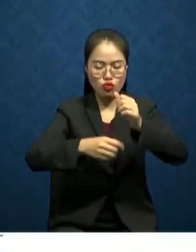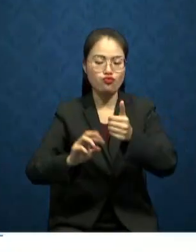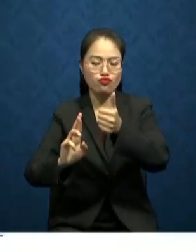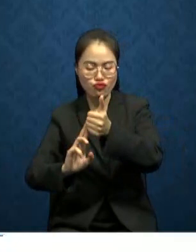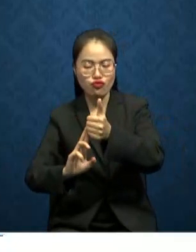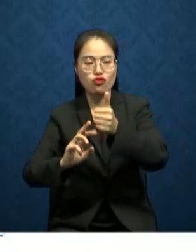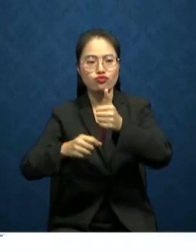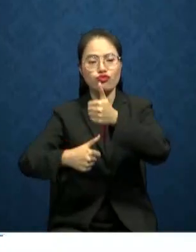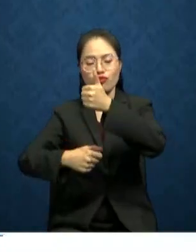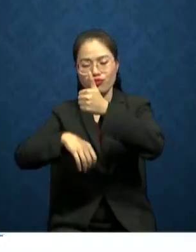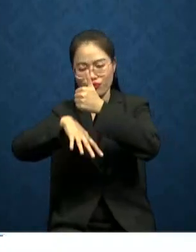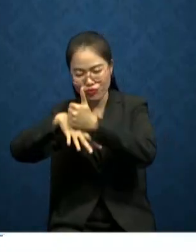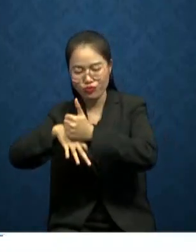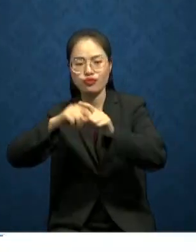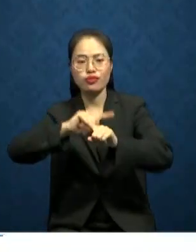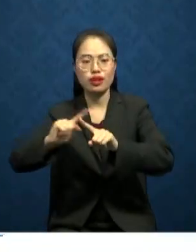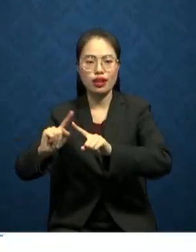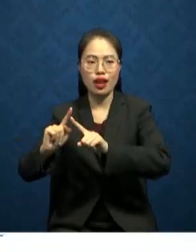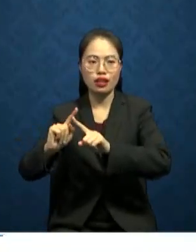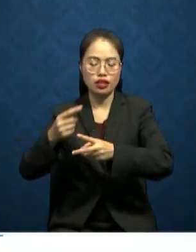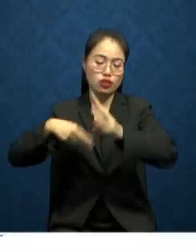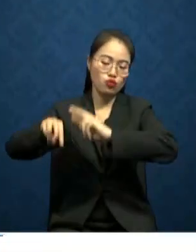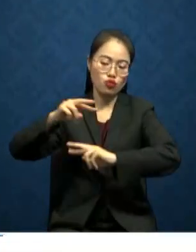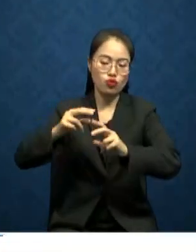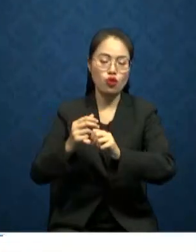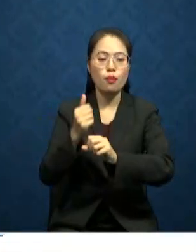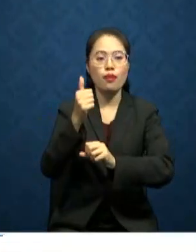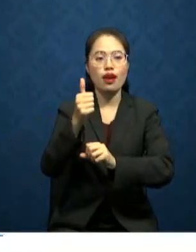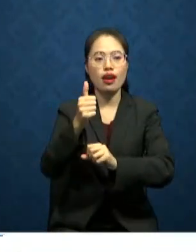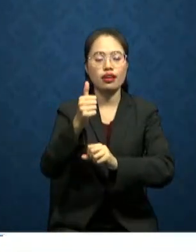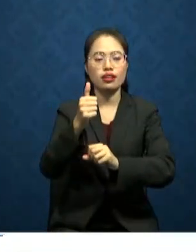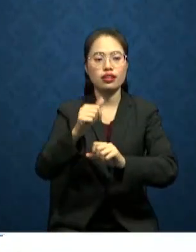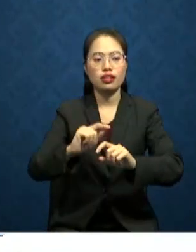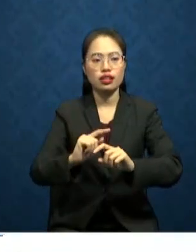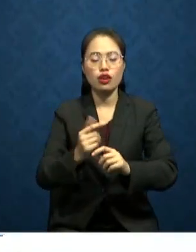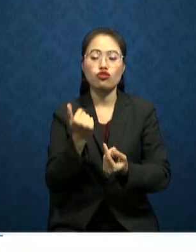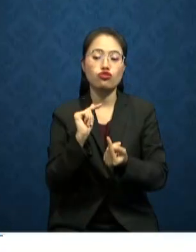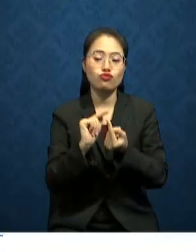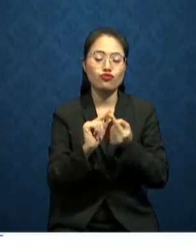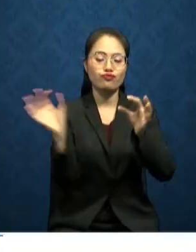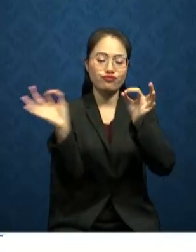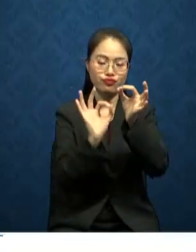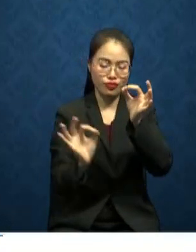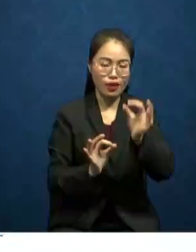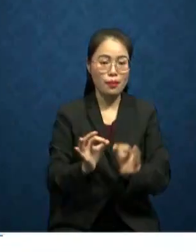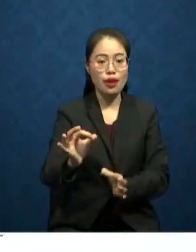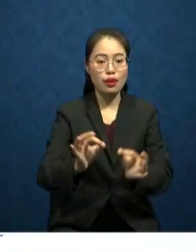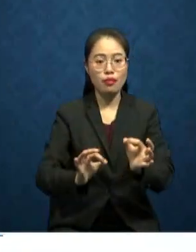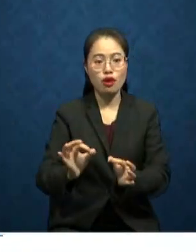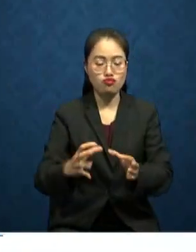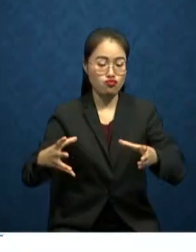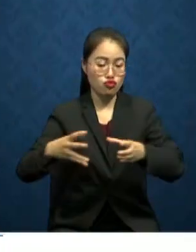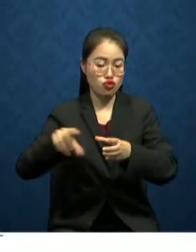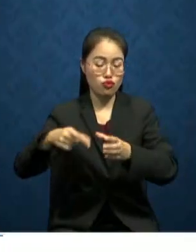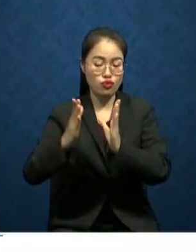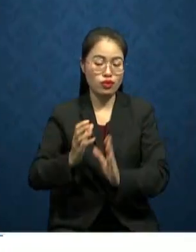สูงหรือเทียบเท่าลงมาถึงจะมีการมอบได้แล้วก็ผูกโยงกับนิยามของการไม่รวมถึงเจ้าหน้าที่บางประเภทเนื่องจากว่ามี